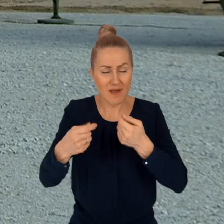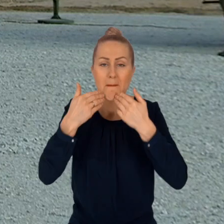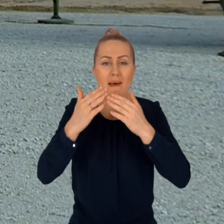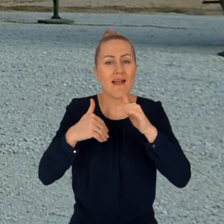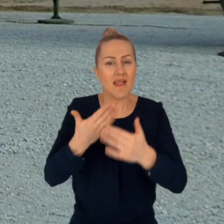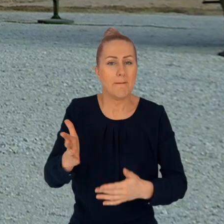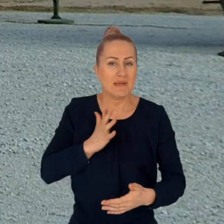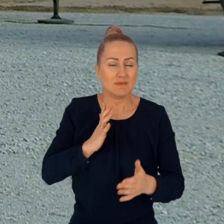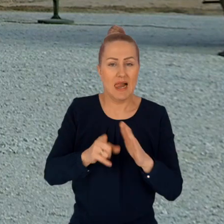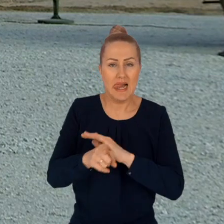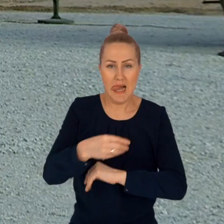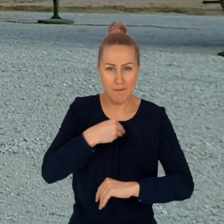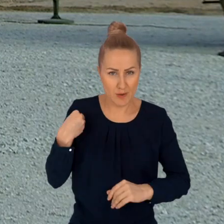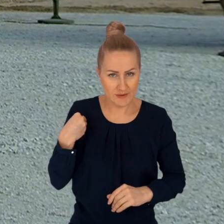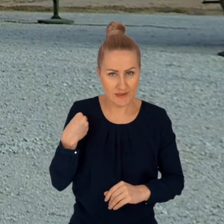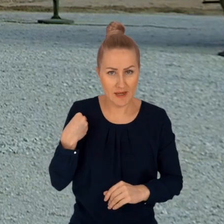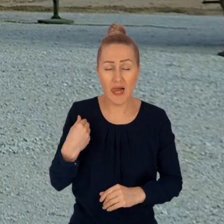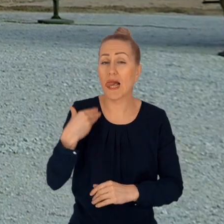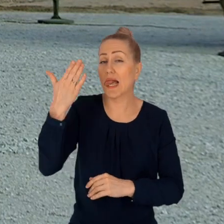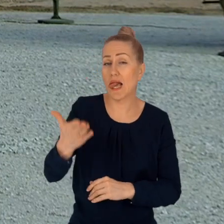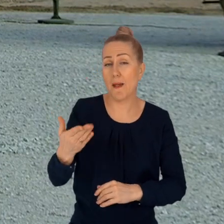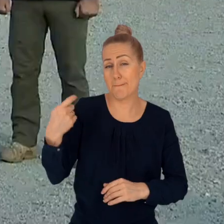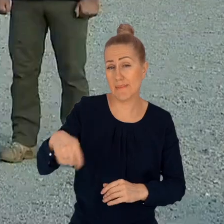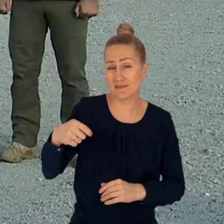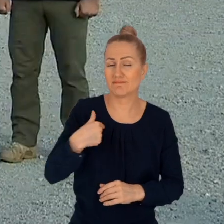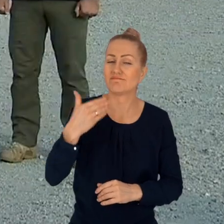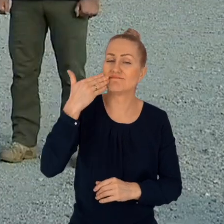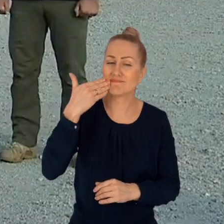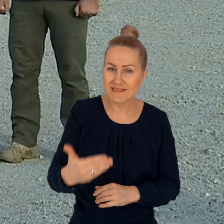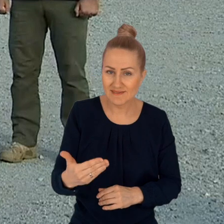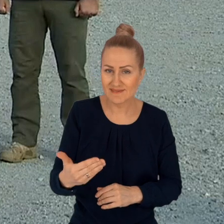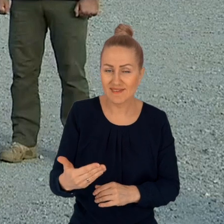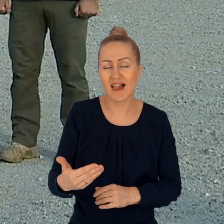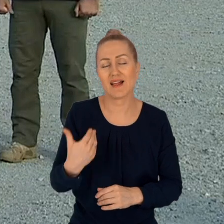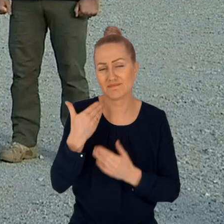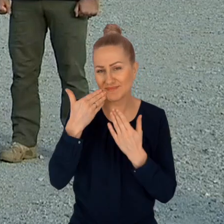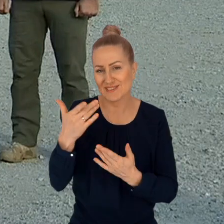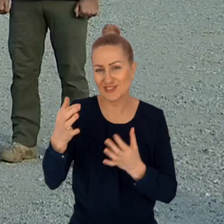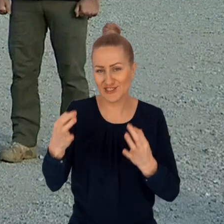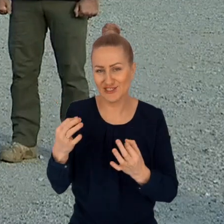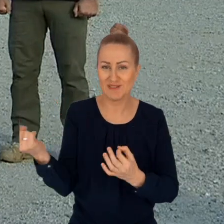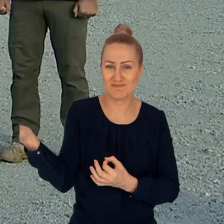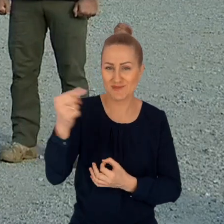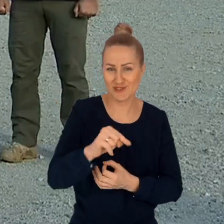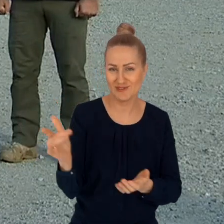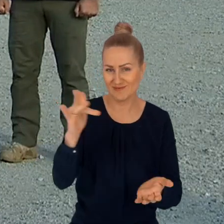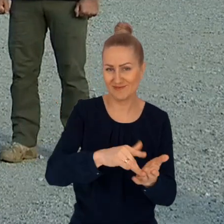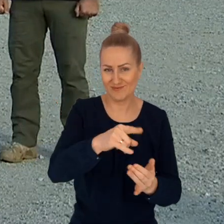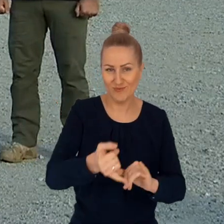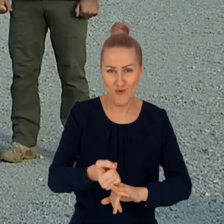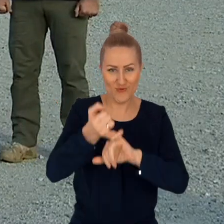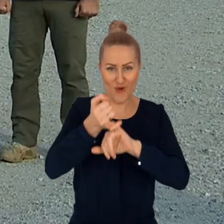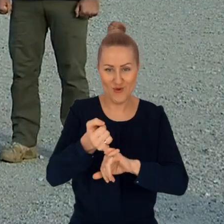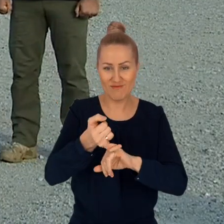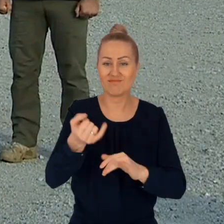bezpieczeństwo naszej ojczyźnie. Ja bardzo dziękuję panu prezydentowi, zwierzchnikowi Sił Zbrojnych, że dziś przyjechał tu do Torunia, bo